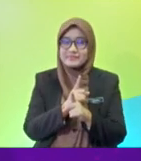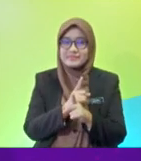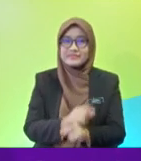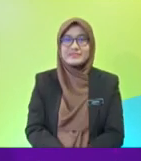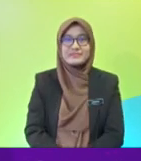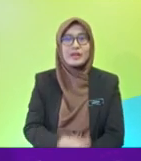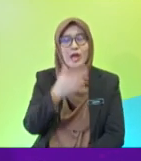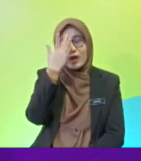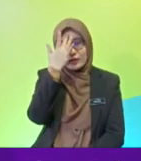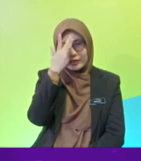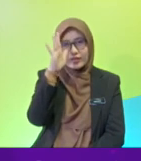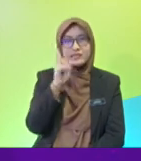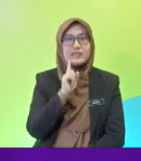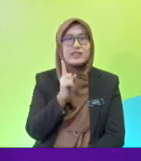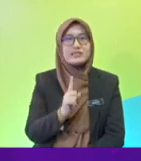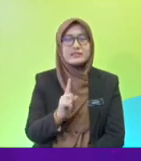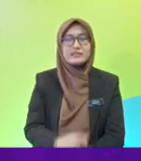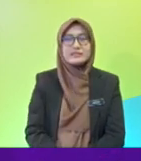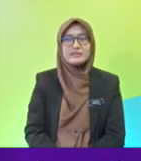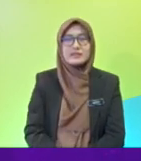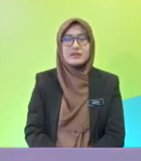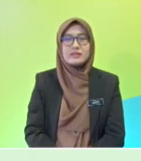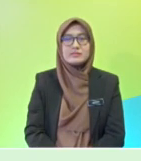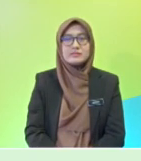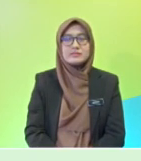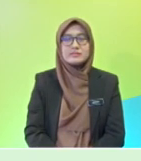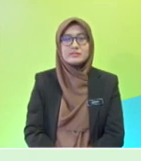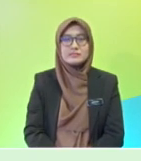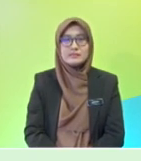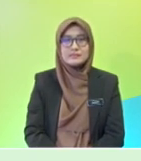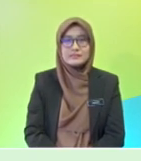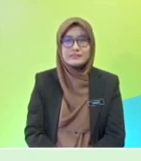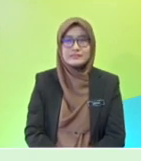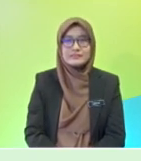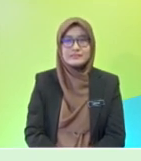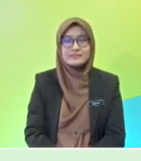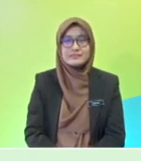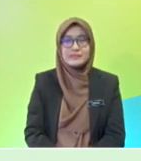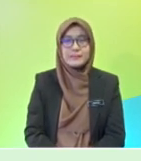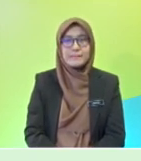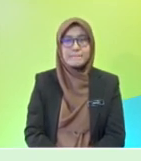seminggu lagi suka lagi jadi bakteria dan kuman tidak dapat